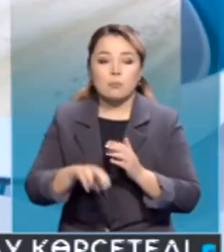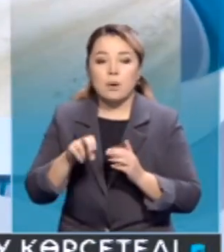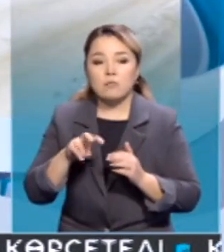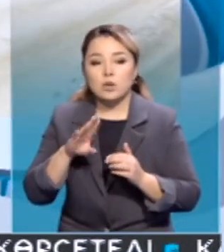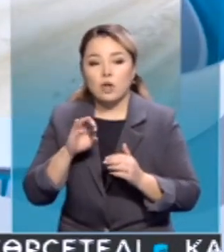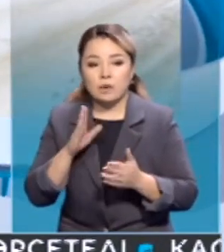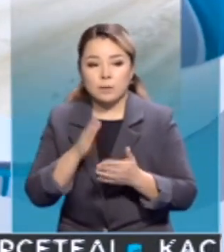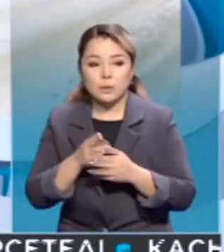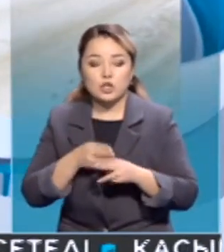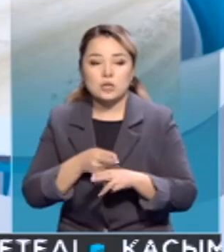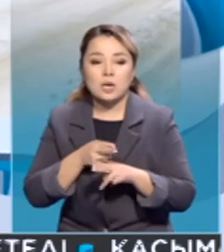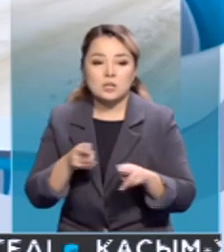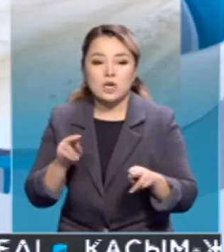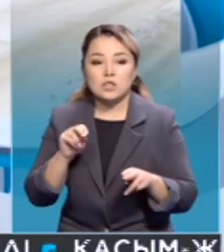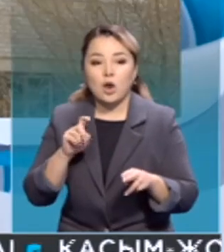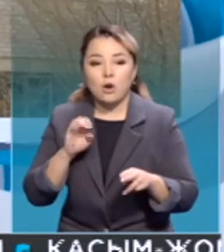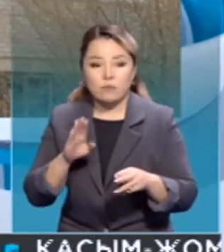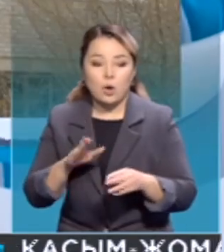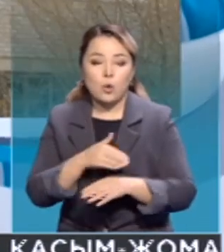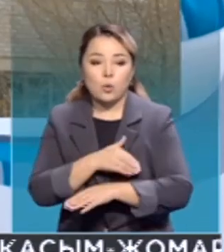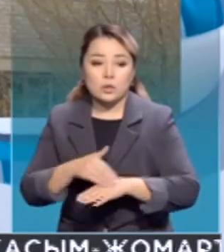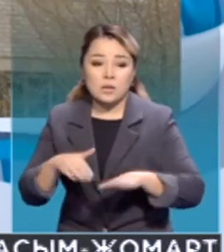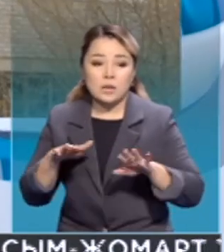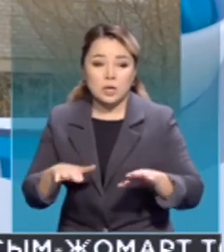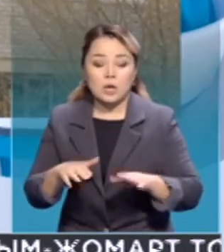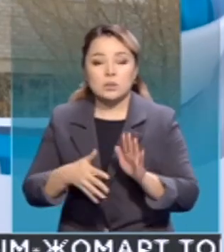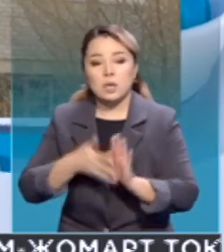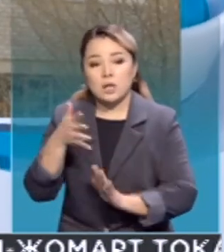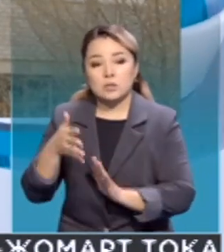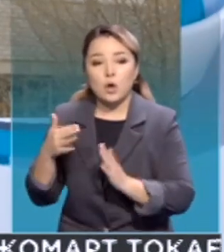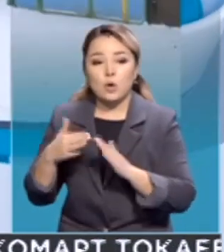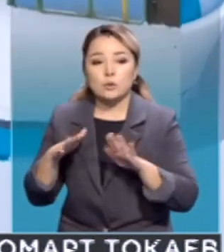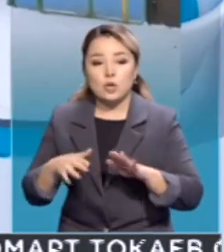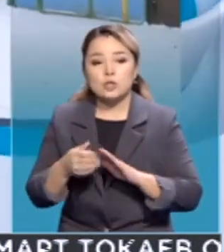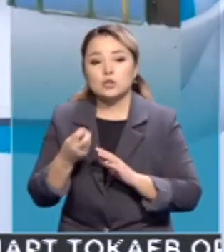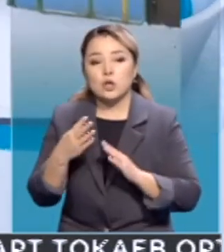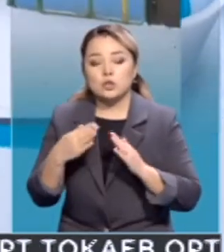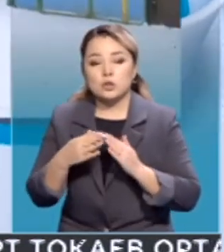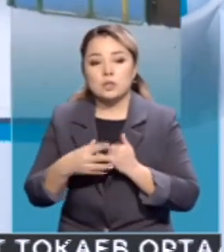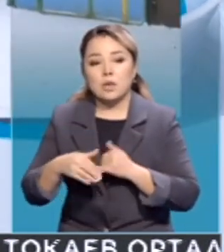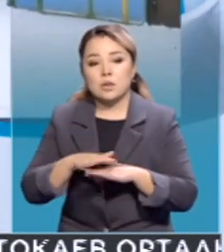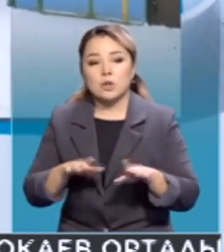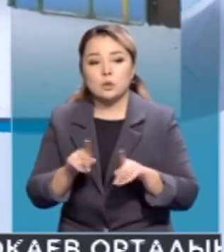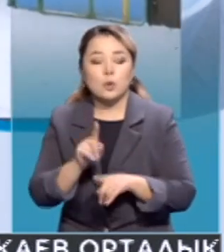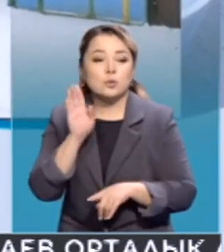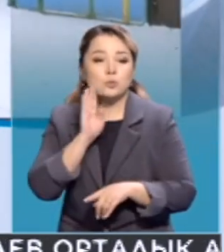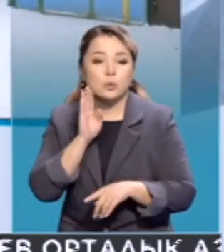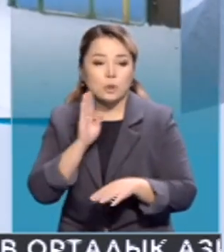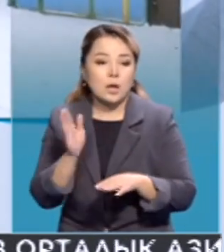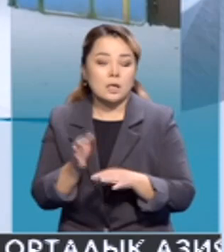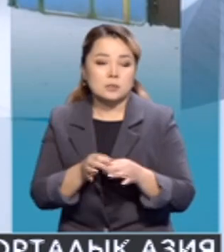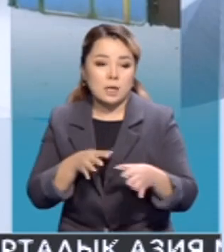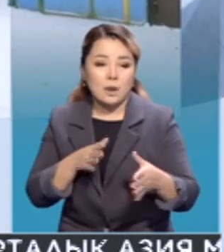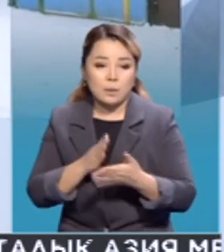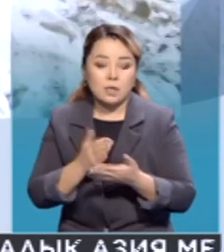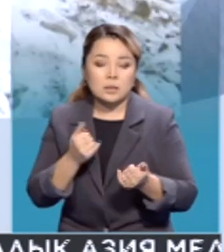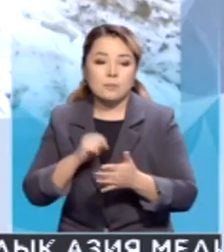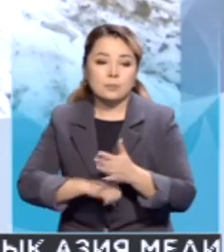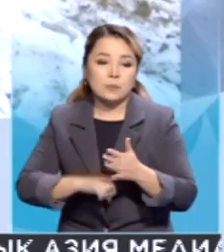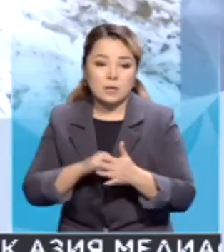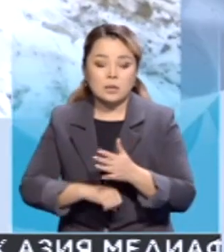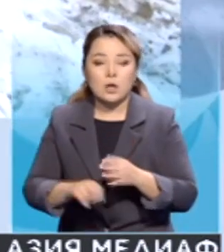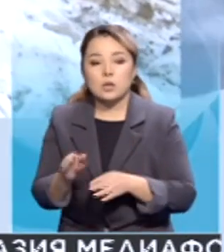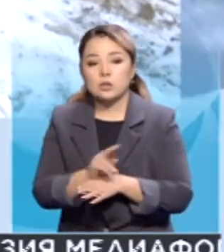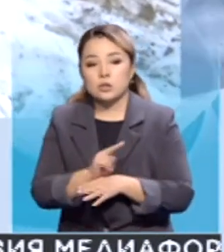Павлов, Железнодорожный, Чехов көшелеріндегі 8 көпқабатты үй мен бірнеше жер үй судан ажыратылды. Қазір апаттың салдарын